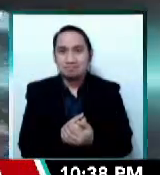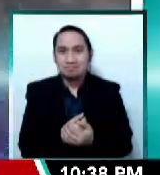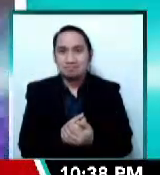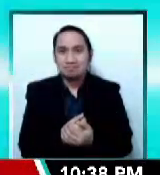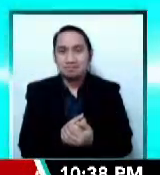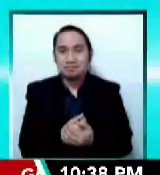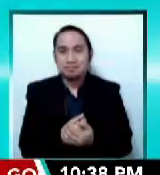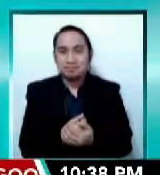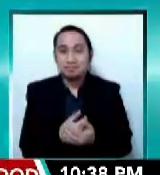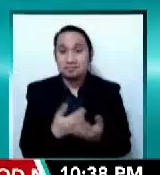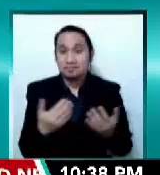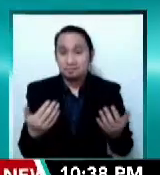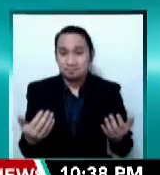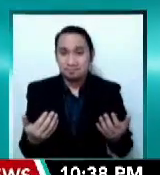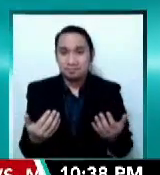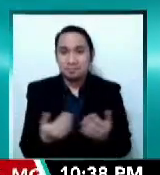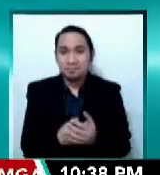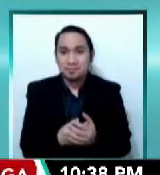Katrina Son,